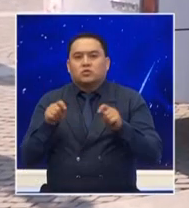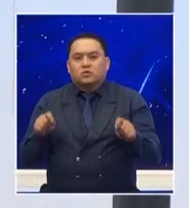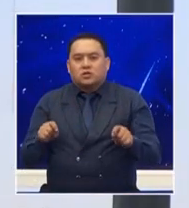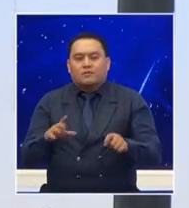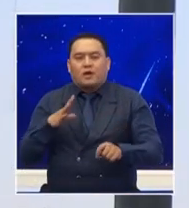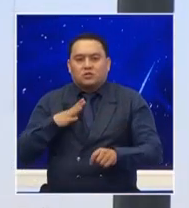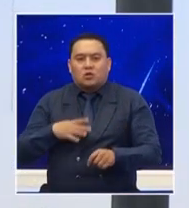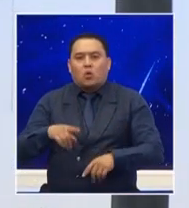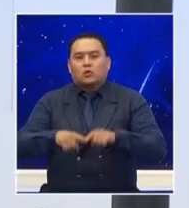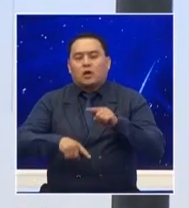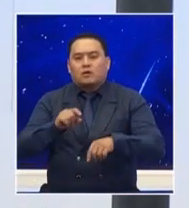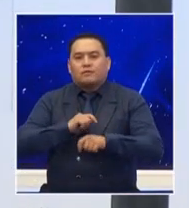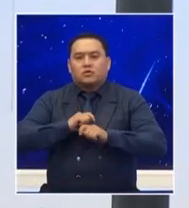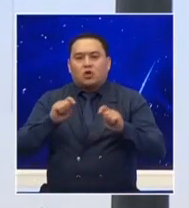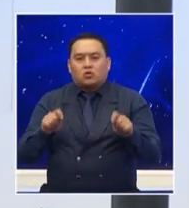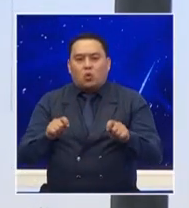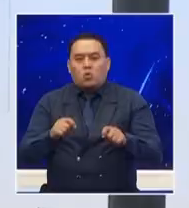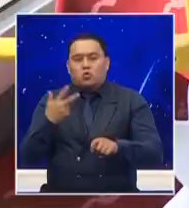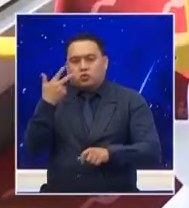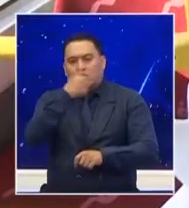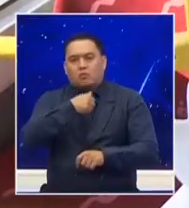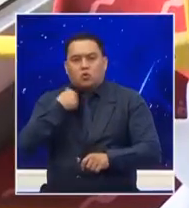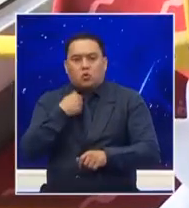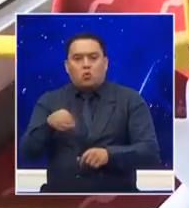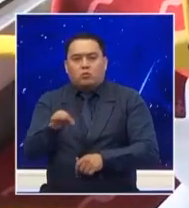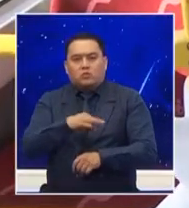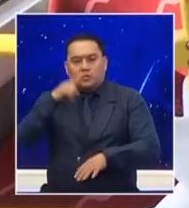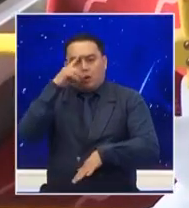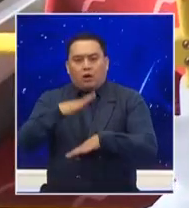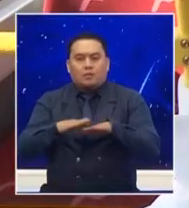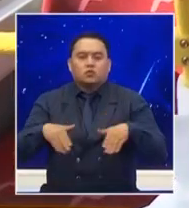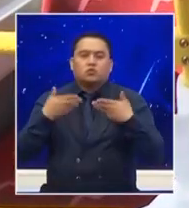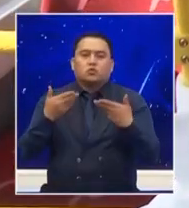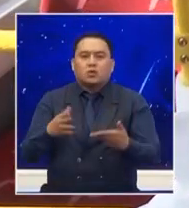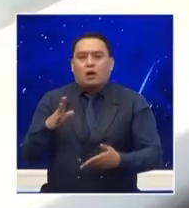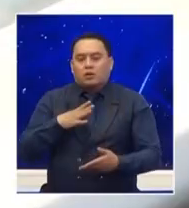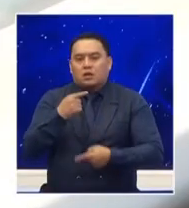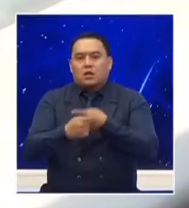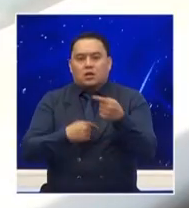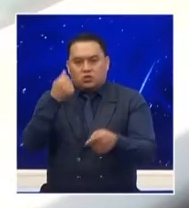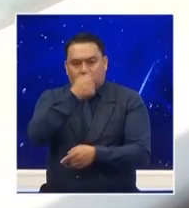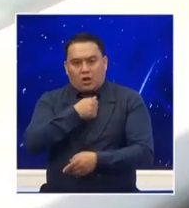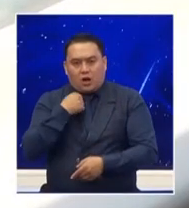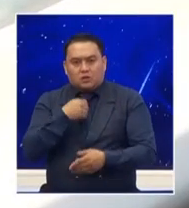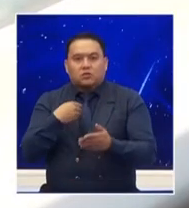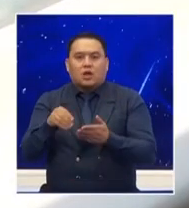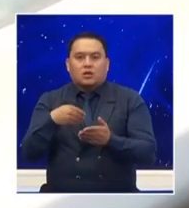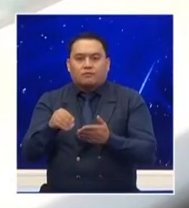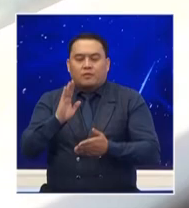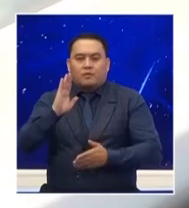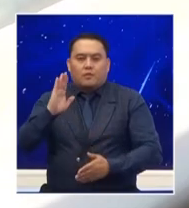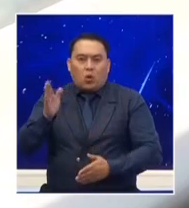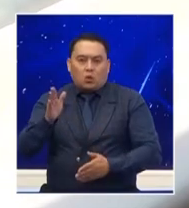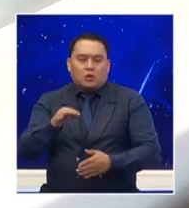шығарылған. Отандық өндіруші өнімдерін осыдан 3 жыл бұрын облыс әкімі ұсынған еді. Келерге айдан бастап олар сатып алына бастайды.